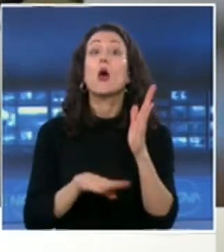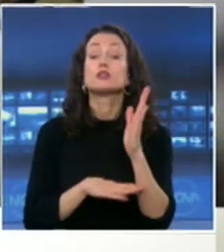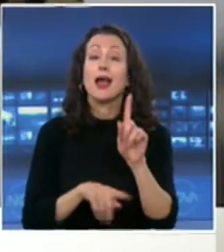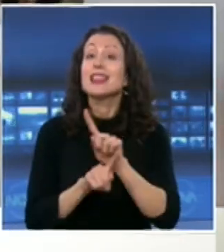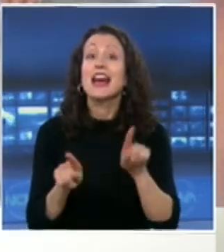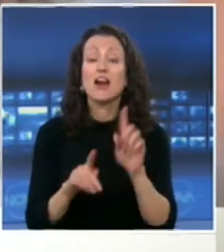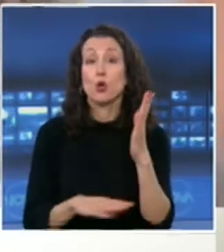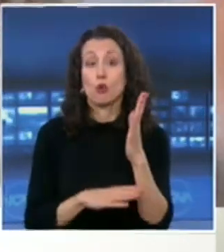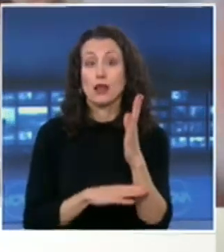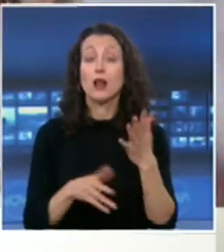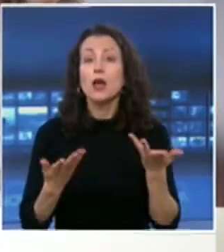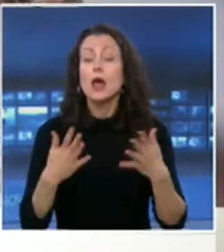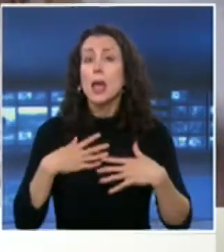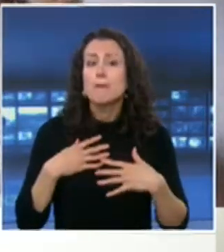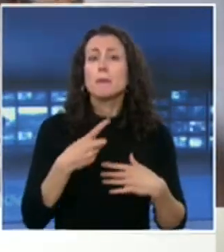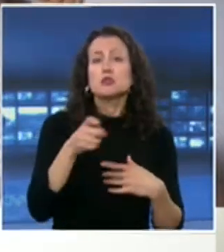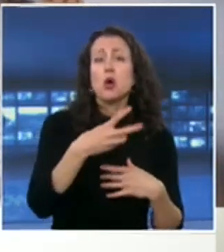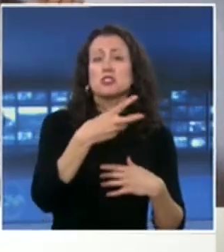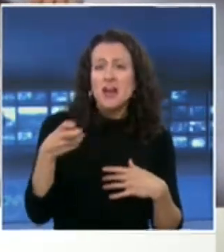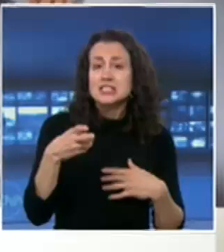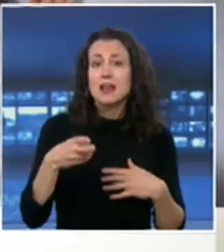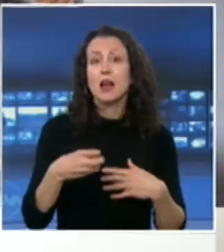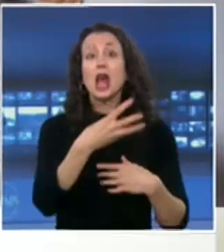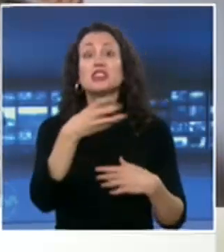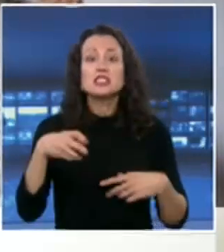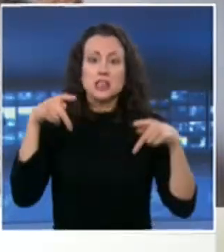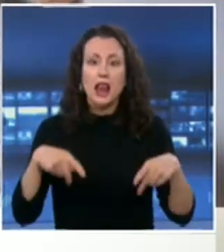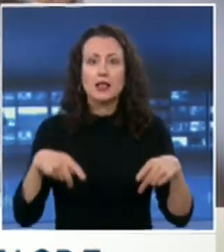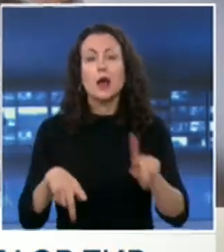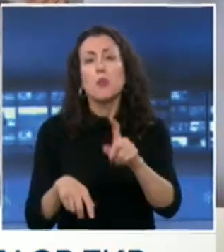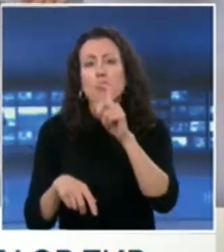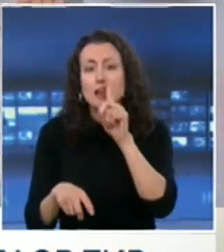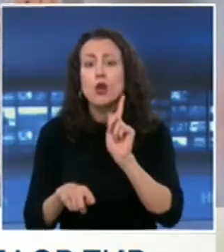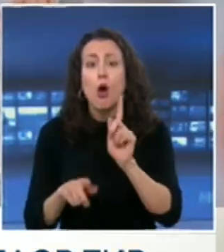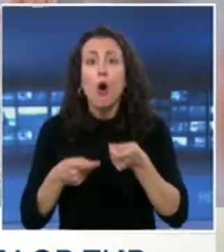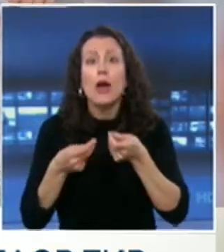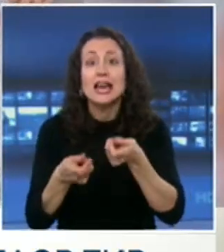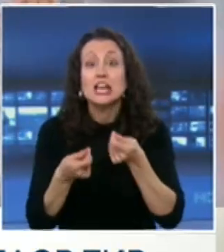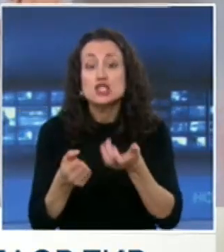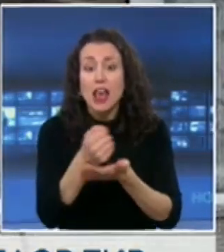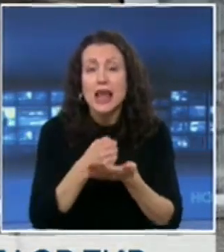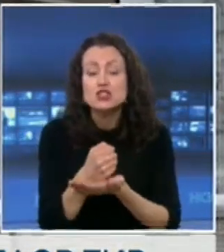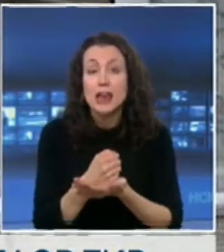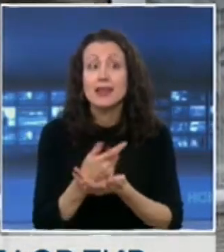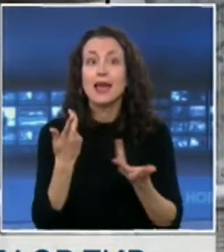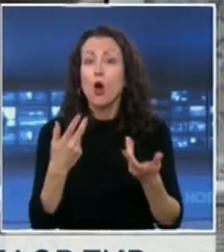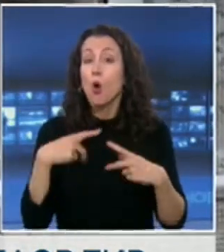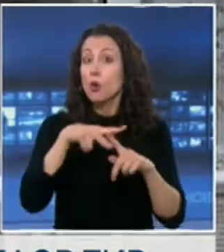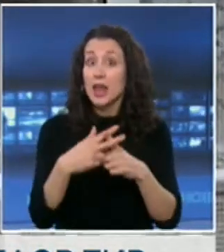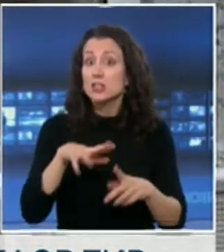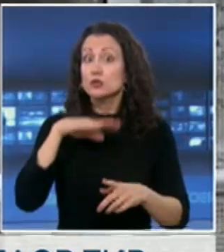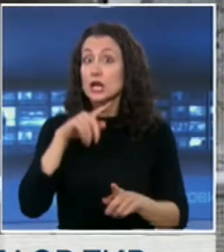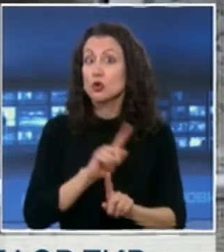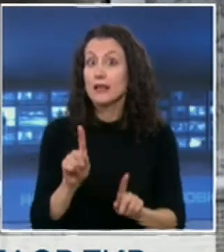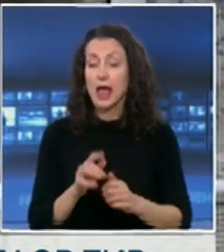легла, по-важно е кой ще се грижи за тези пациенти и каква техническа обезпеченост може да има в това лечебно заведение. Докато